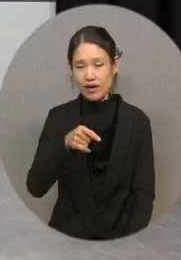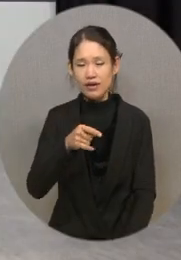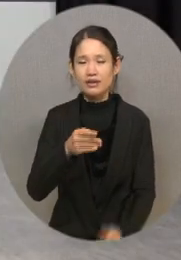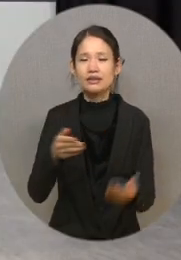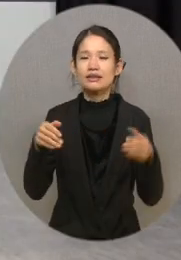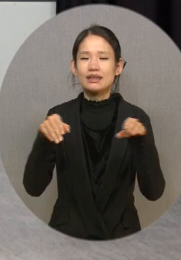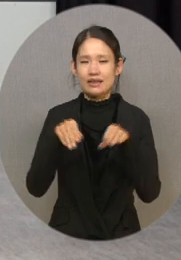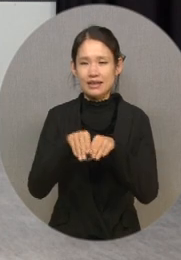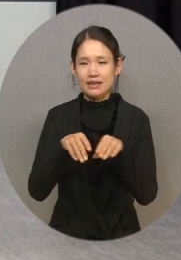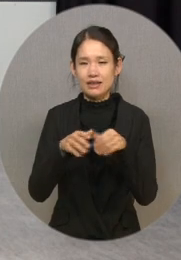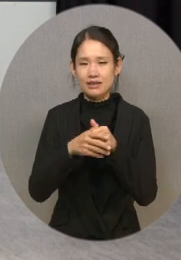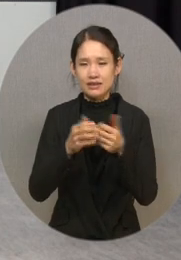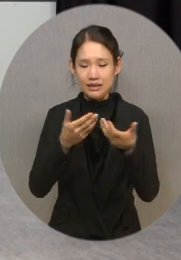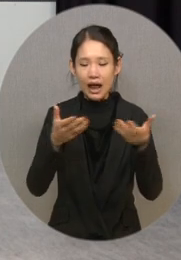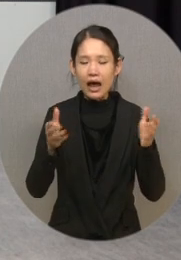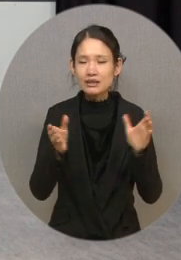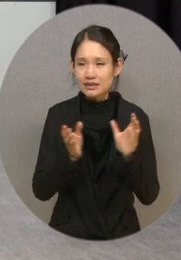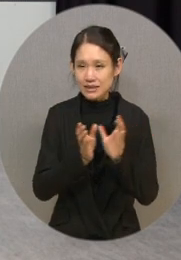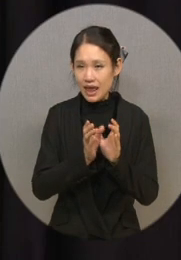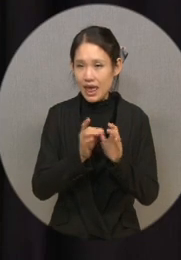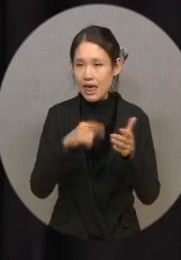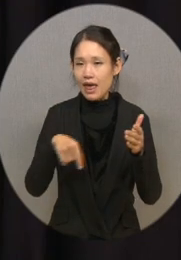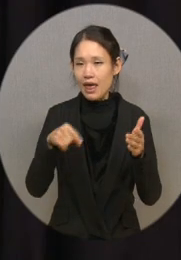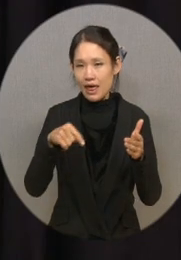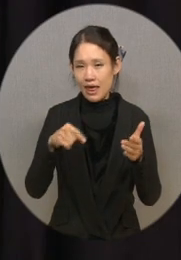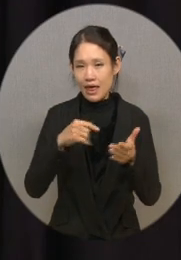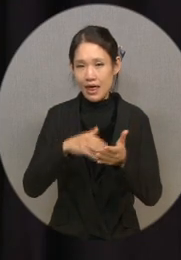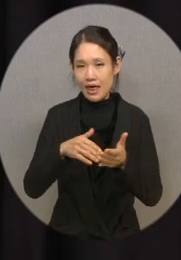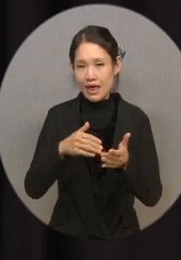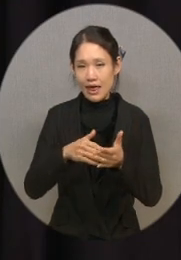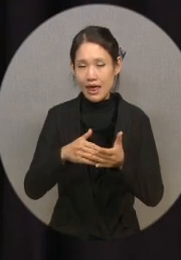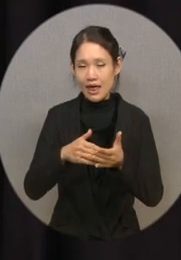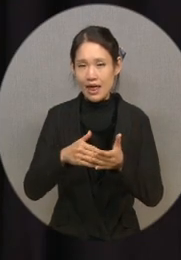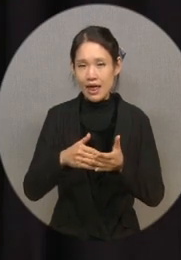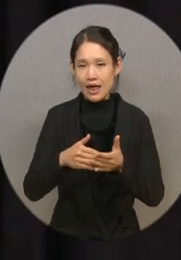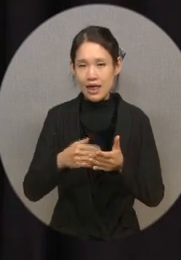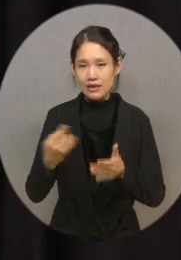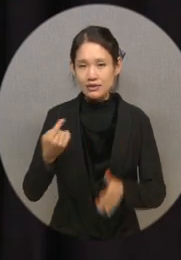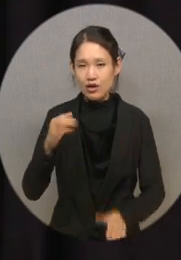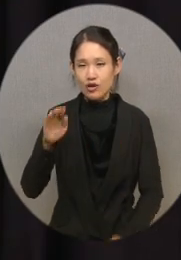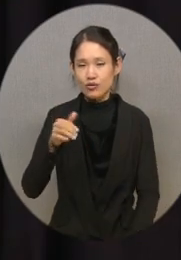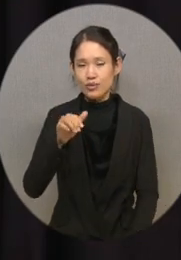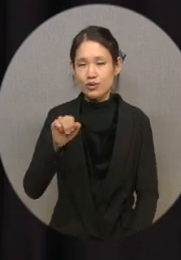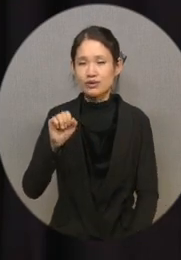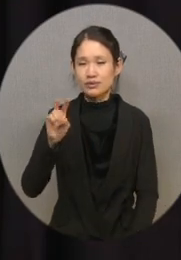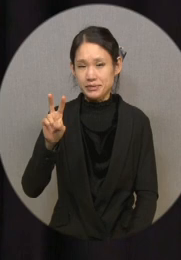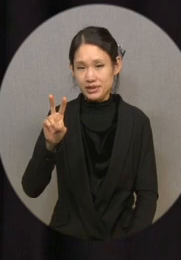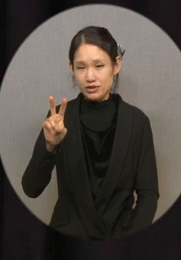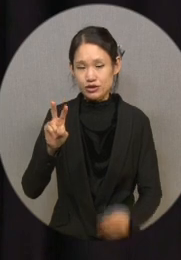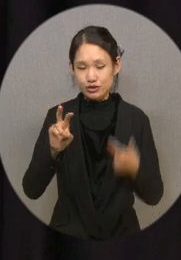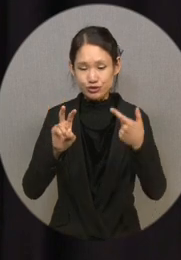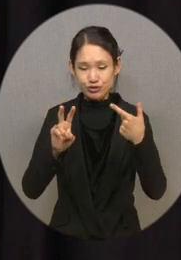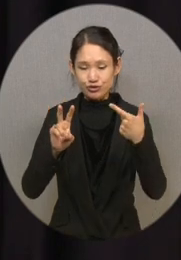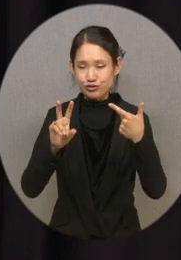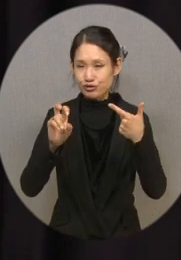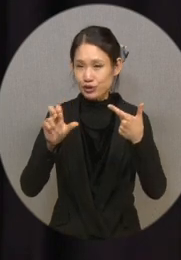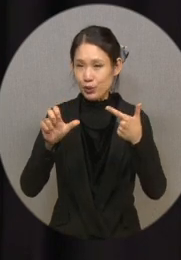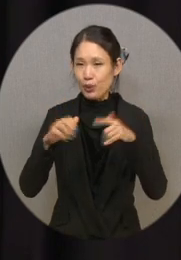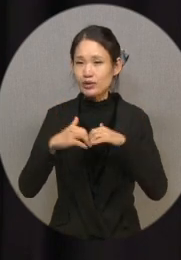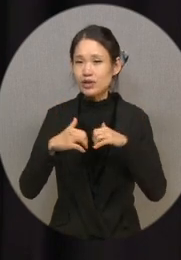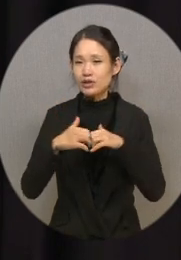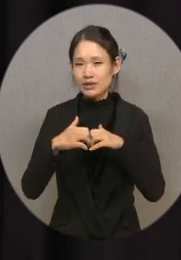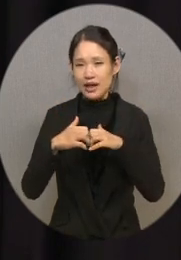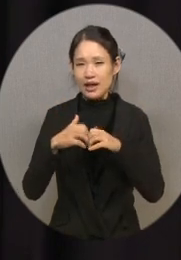그러니까 단체 수준으로. 예, 그래서 이제 1952년 그 6.25 전쟁 중이죠.